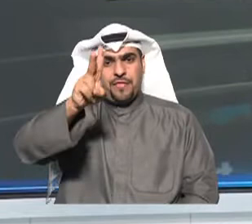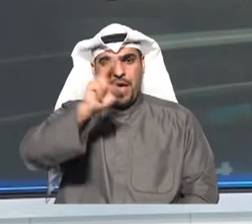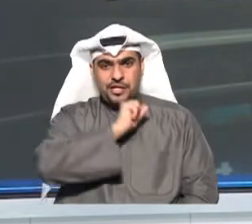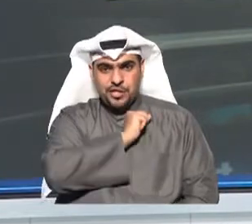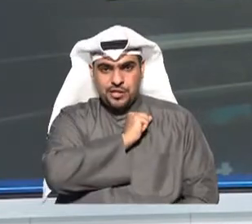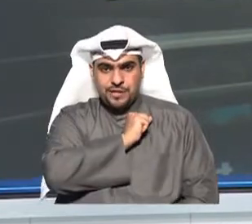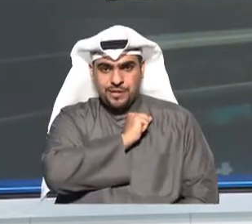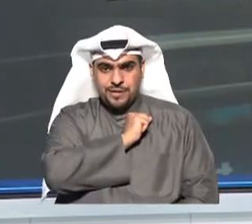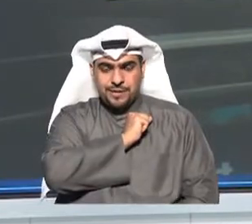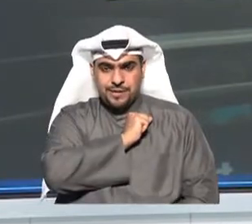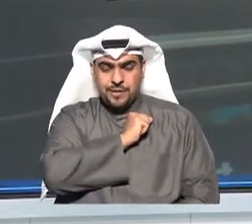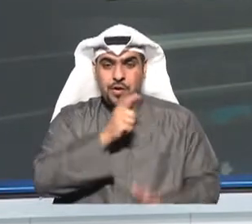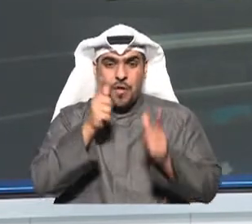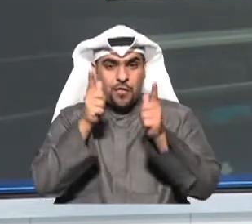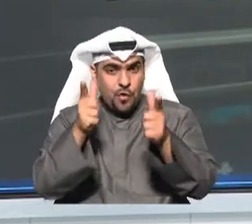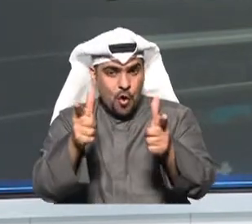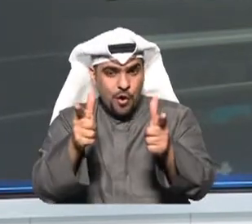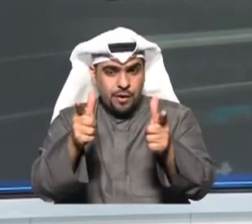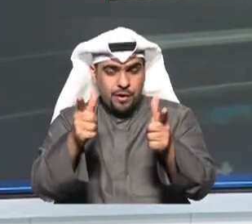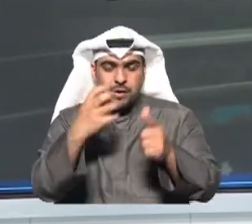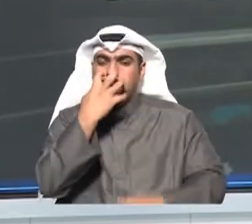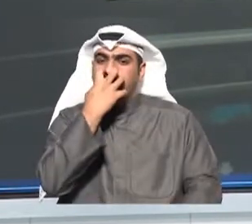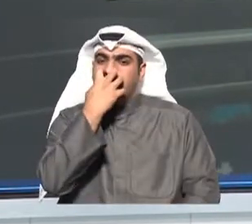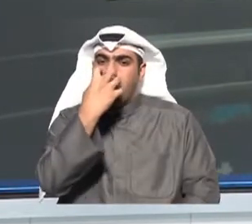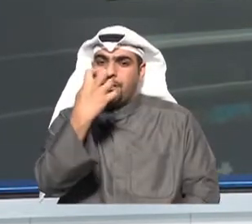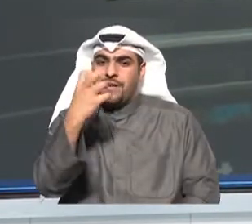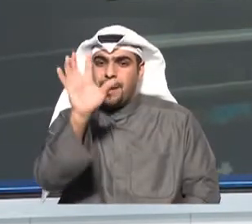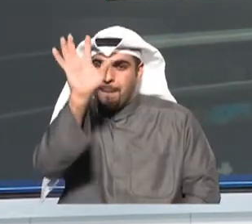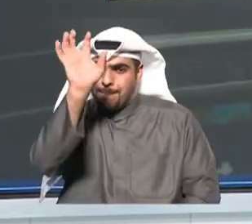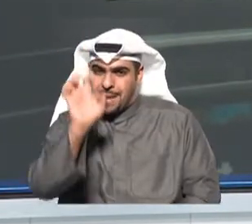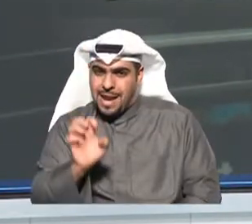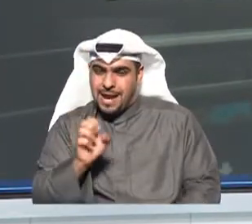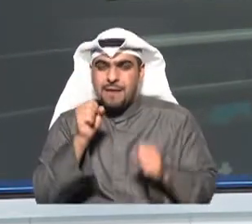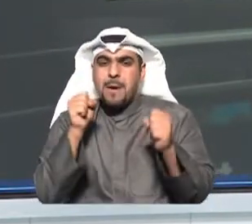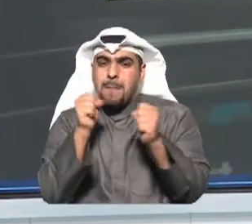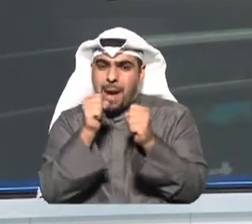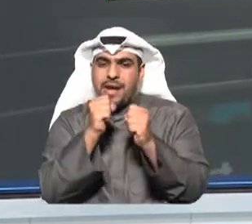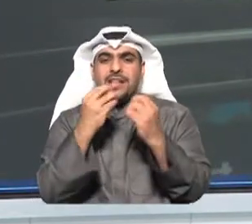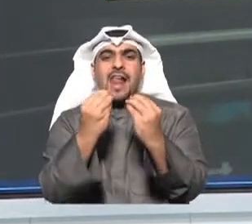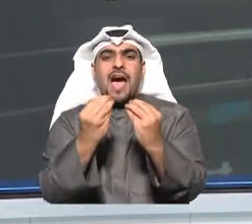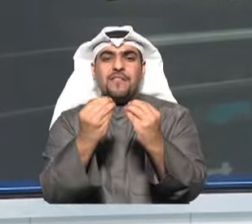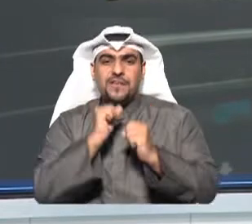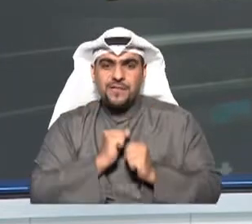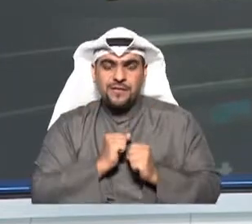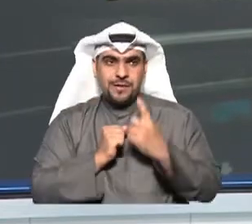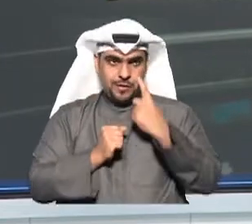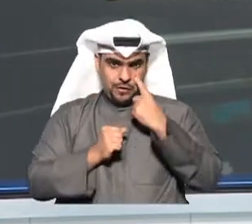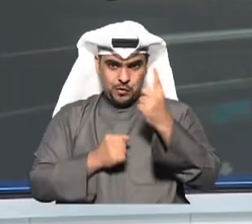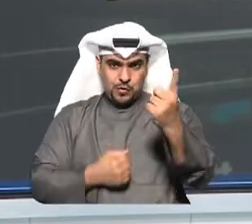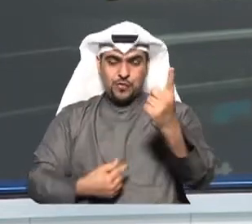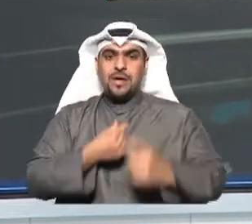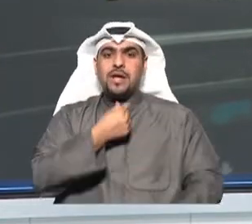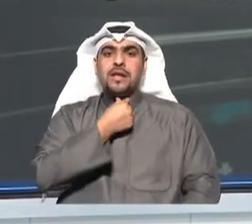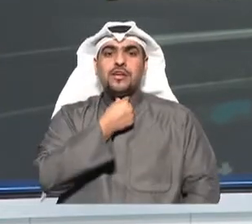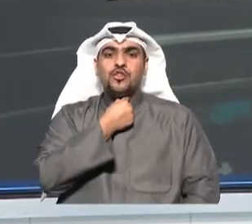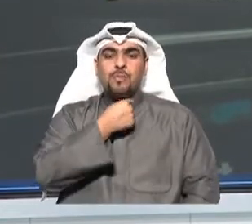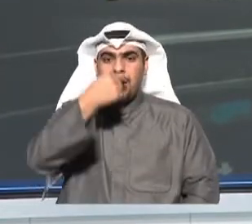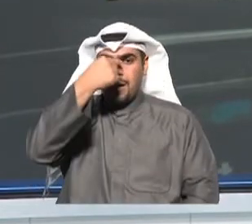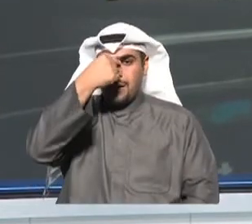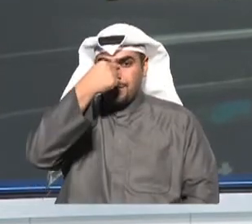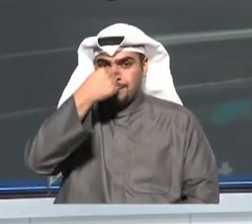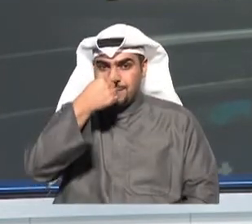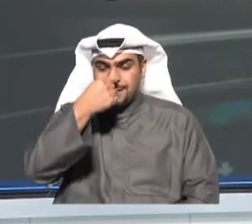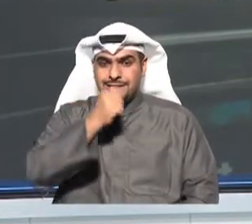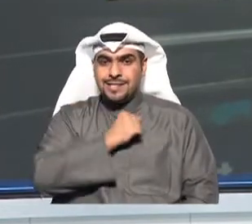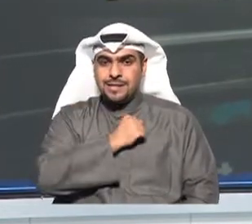خلال فترة النهار وأيضا مائلة للبرودة ليلا. ابتداء من يوم الخميس والجمعة تحول الرياح إلى شمالية غربية مع تقدم